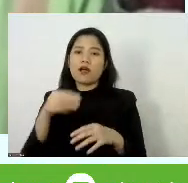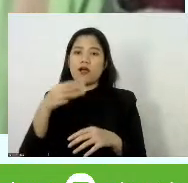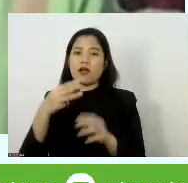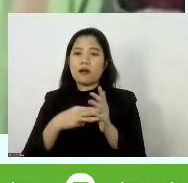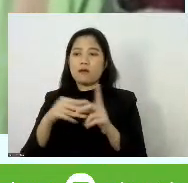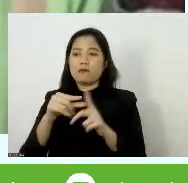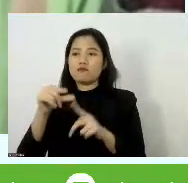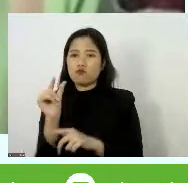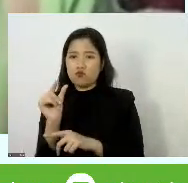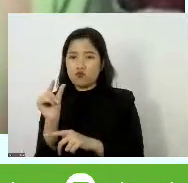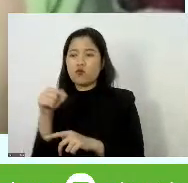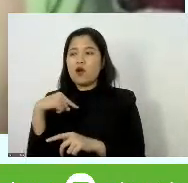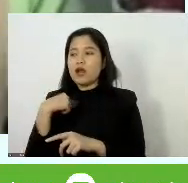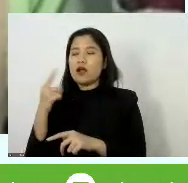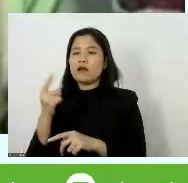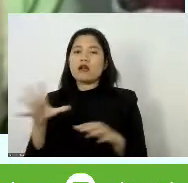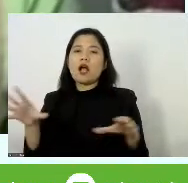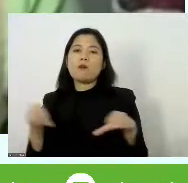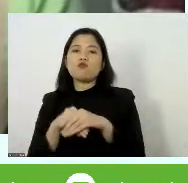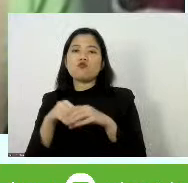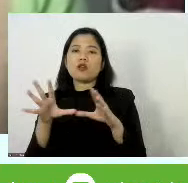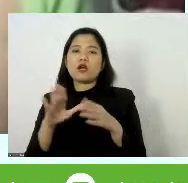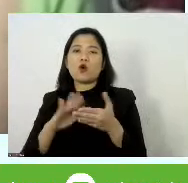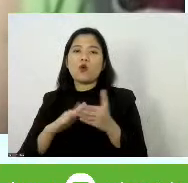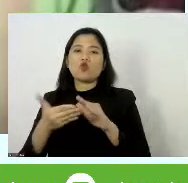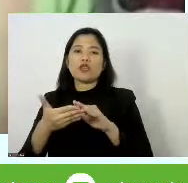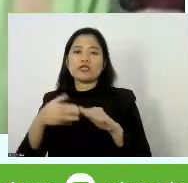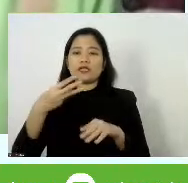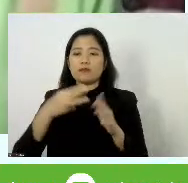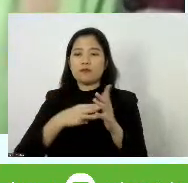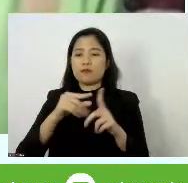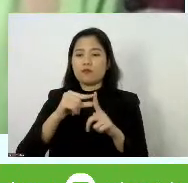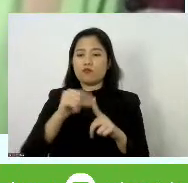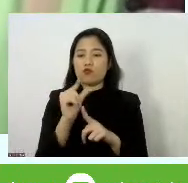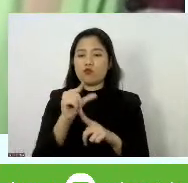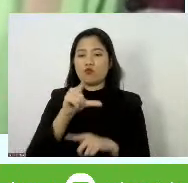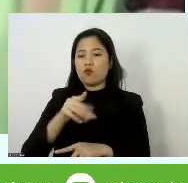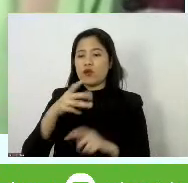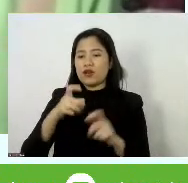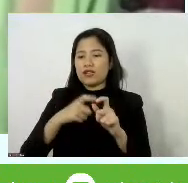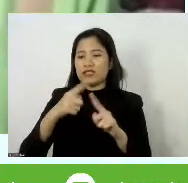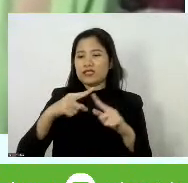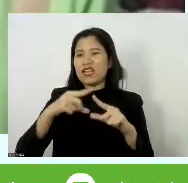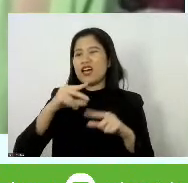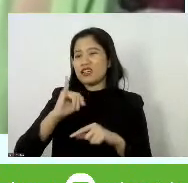komunitas ampuh Lestari dimanapun lestari adalah kolaborasi dari